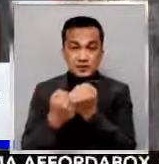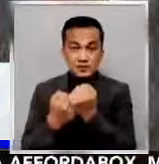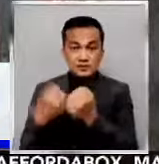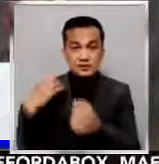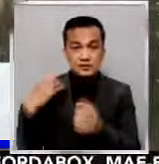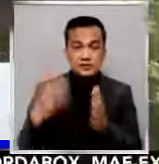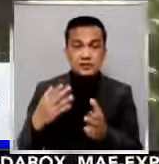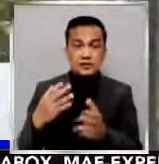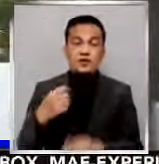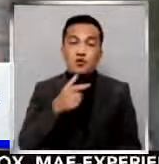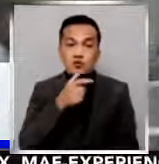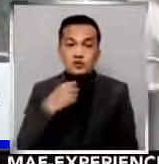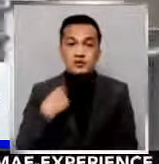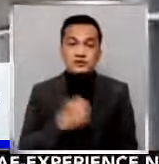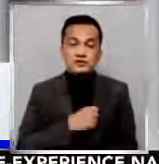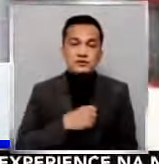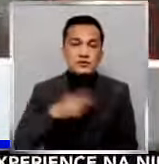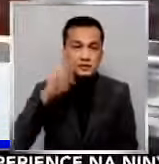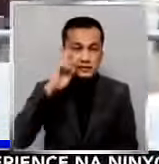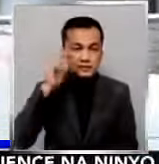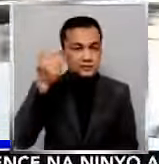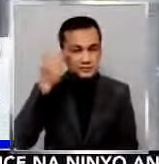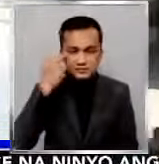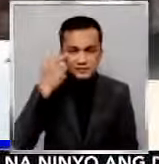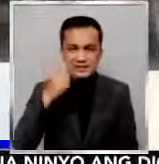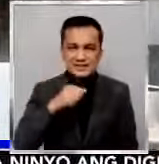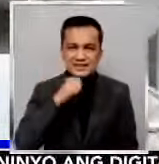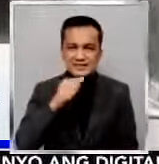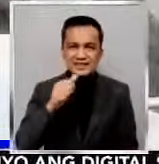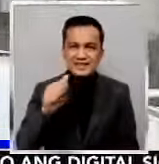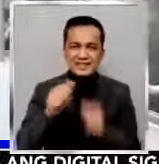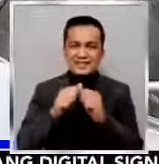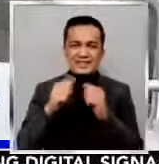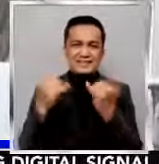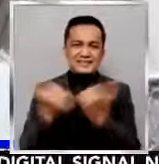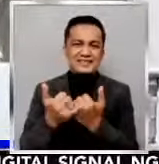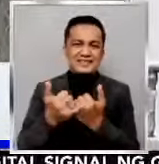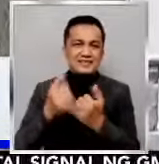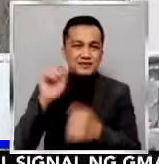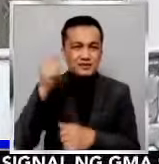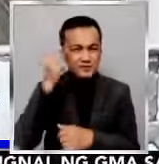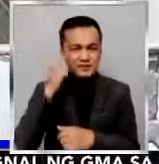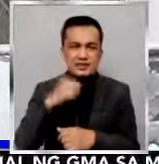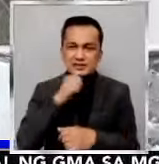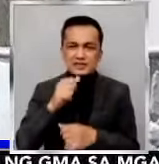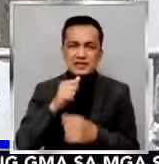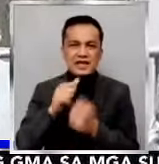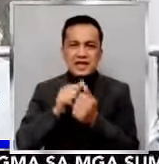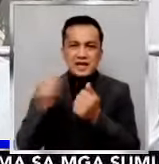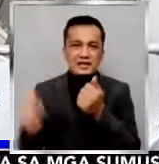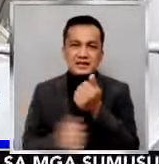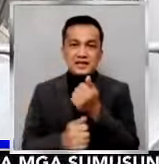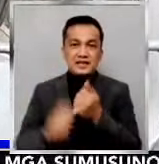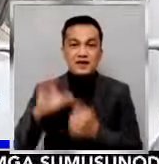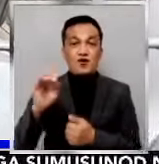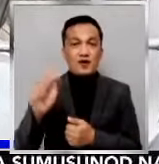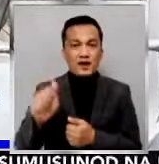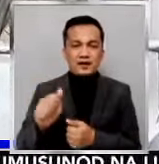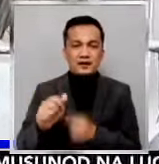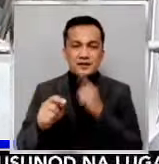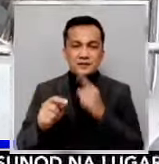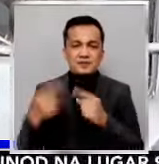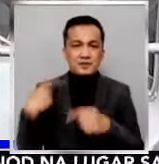Richard Gordon. Hindi raw sila ahensya ng gobyerno, kaya hindi sila sakop ng COA. May pribadong pangdaigdigan ng